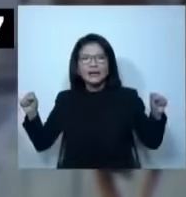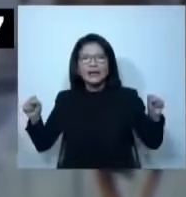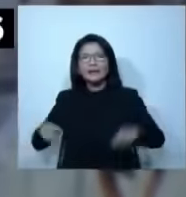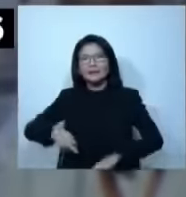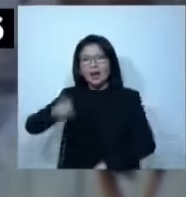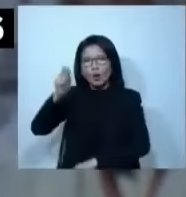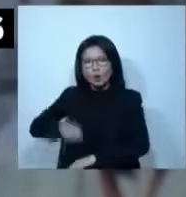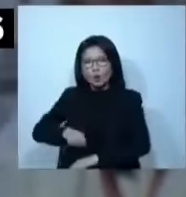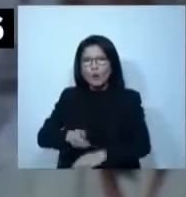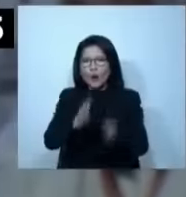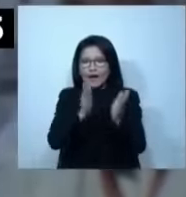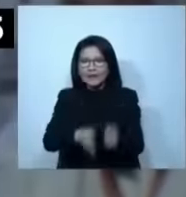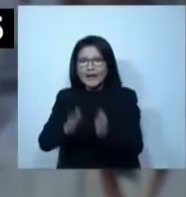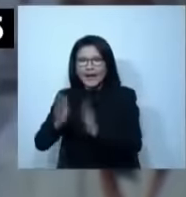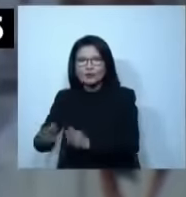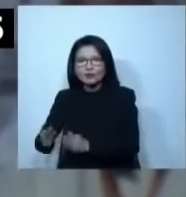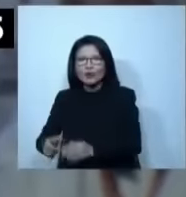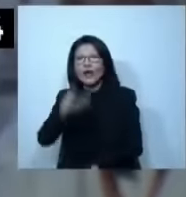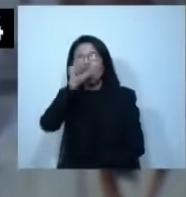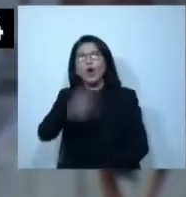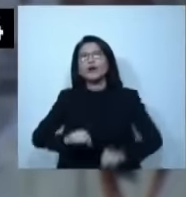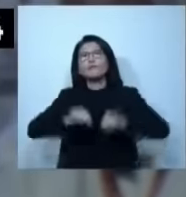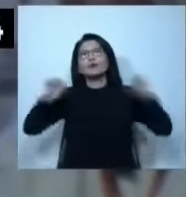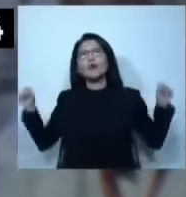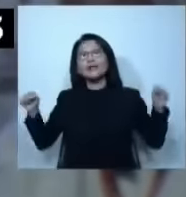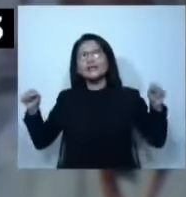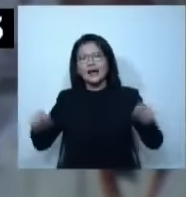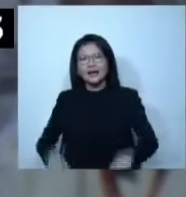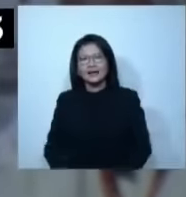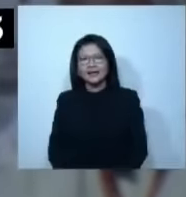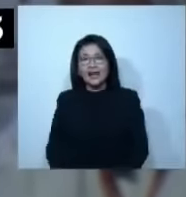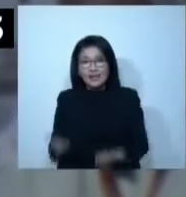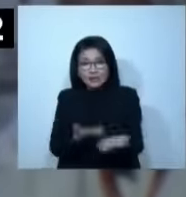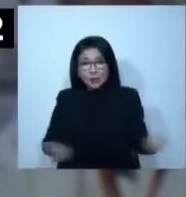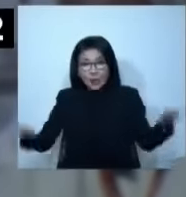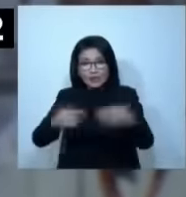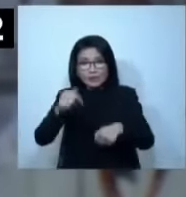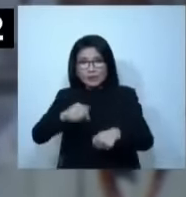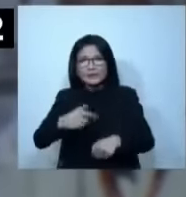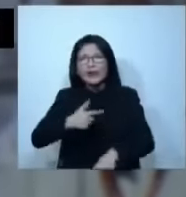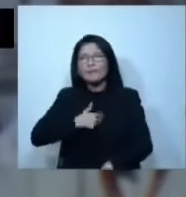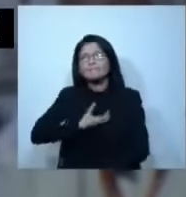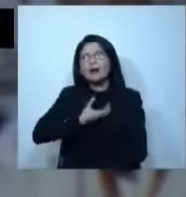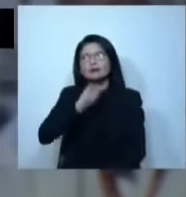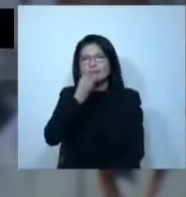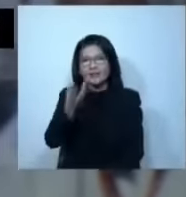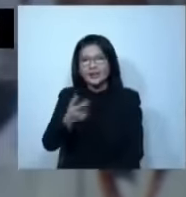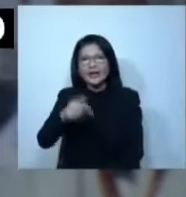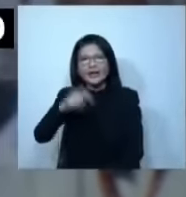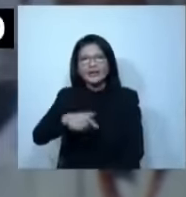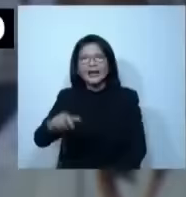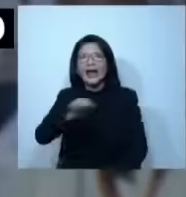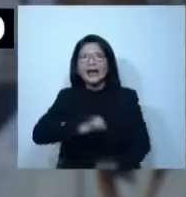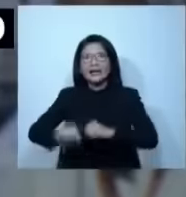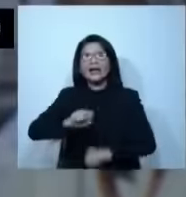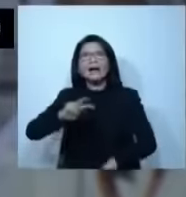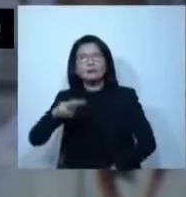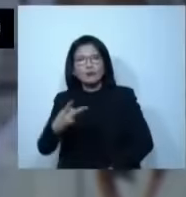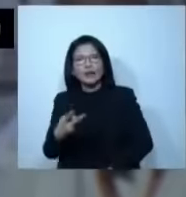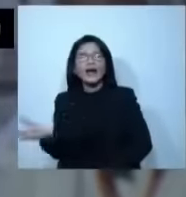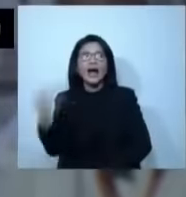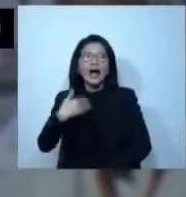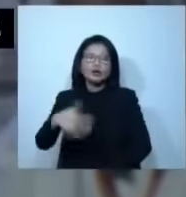hukum diatur dan dikendalikan oleh penguasa. Oke? Dalam situasi itu saya ingin sampaikan kini adalah sebuah gerakan perubahan. Kita